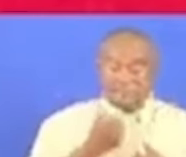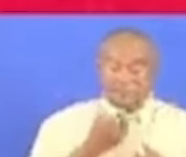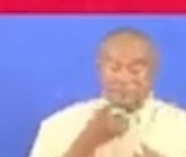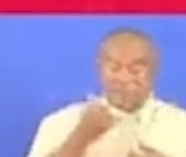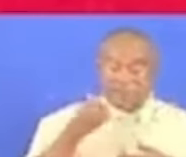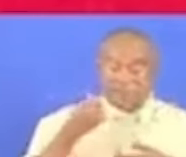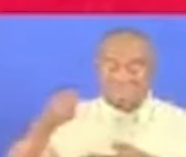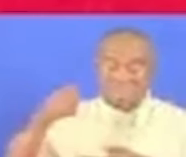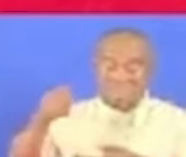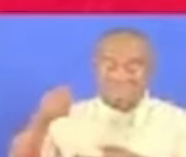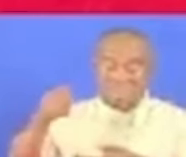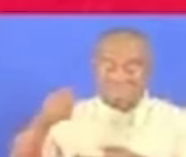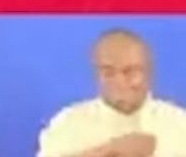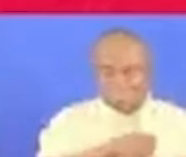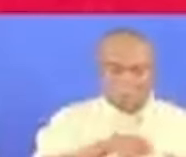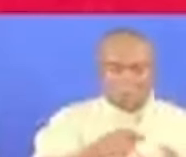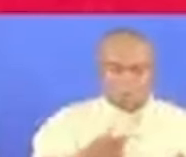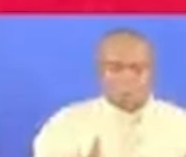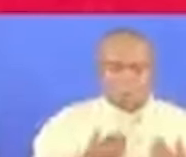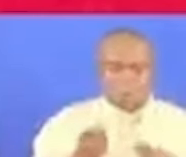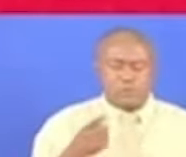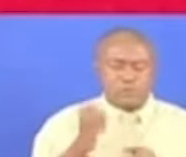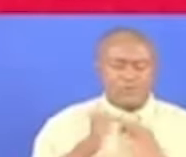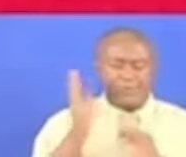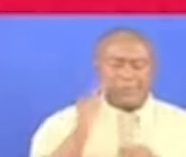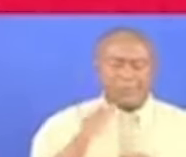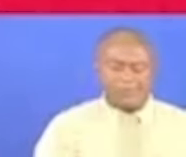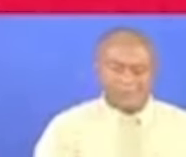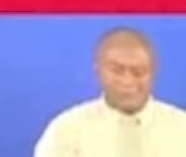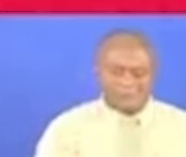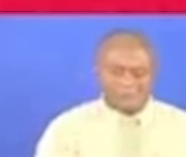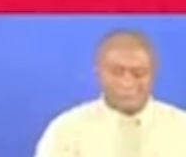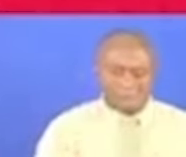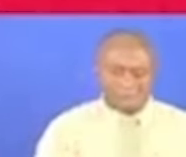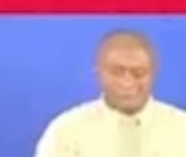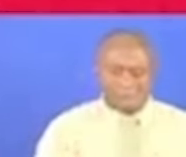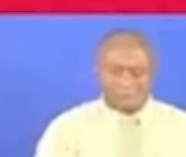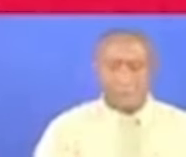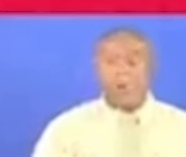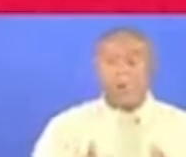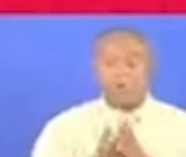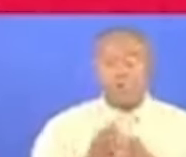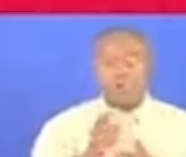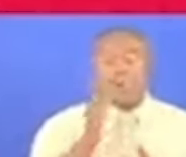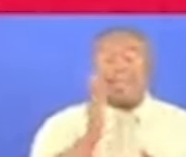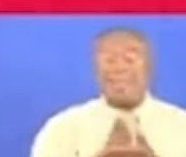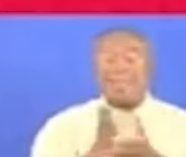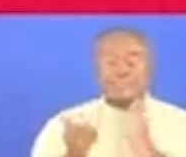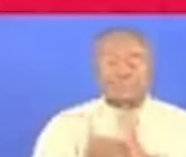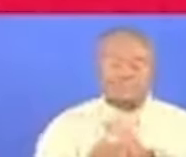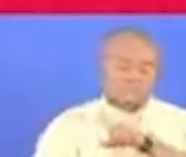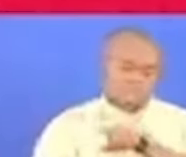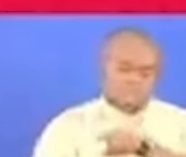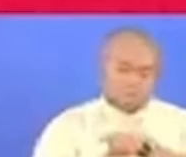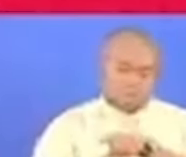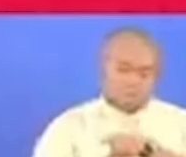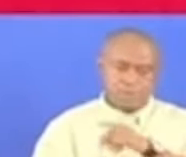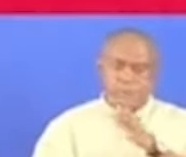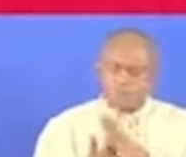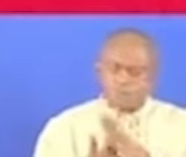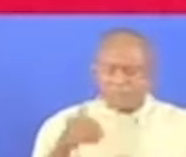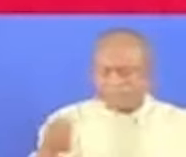makunduchi uwe zeko wa kudai zaidi kwa kuwa itak kuwa na haki Ya vy vya sias kish seria na endo